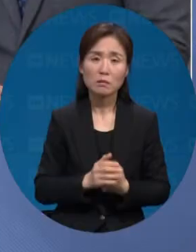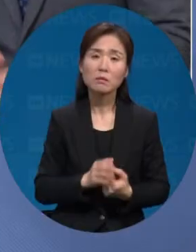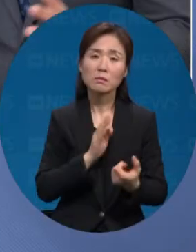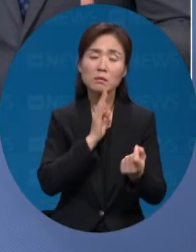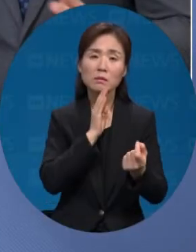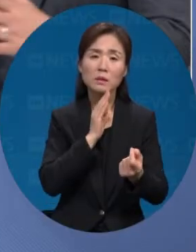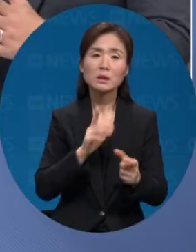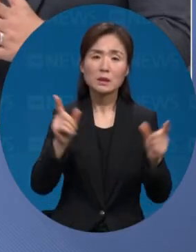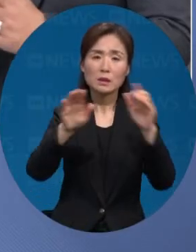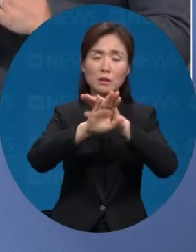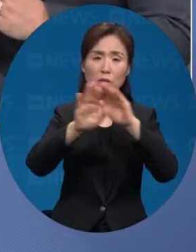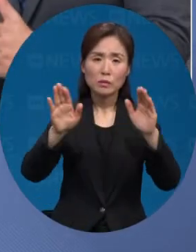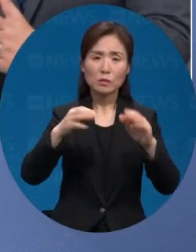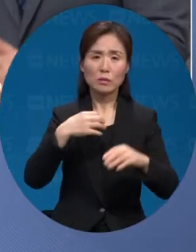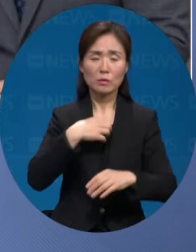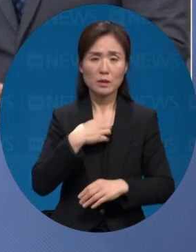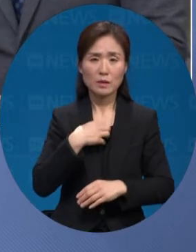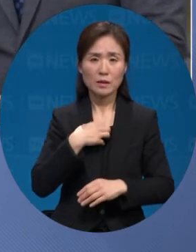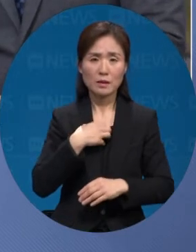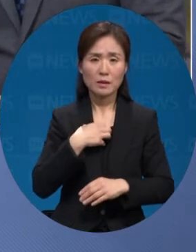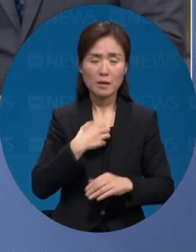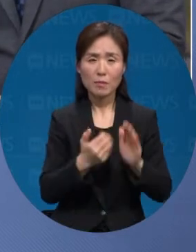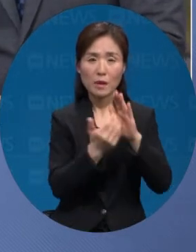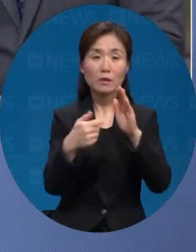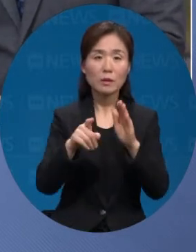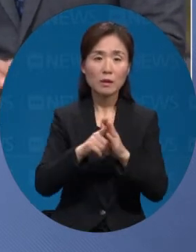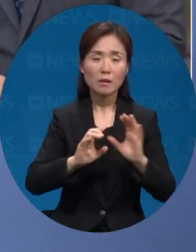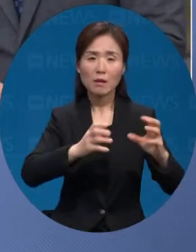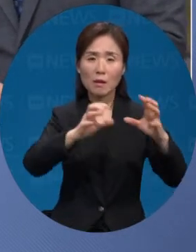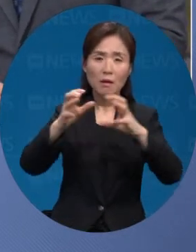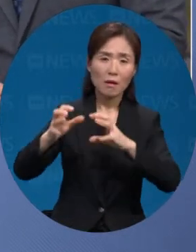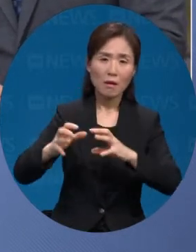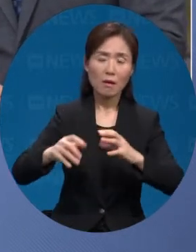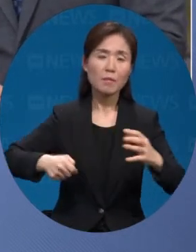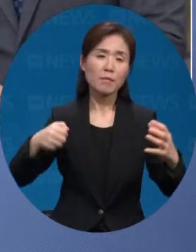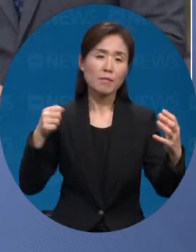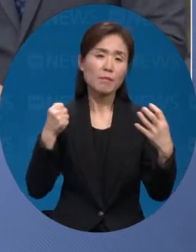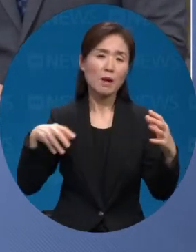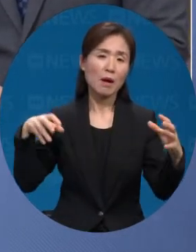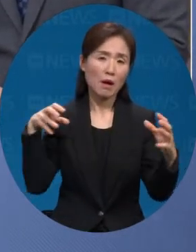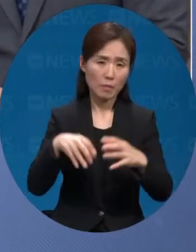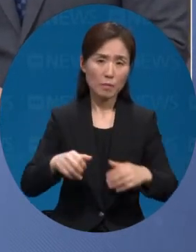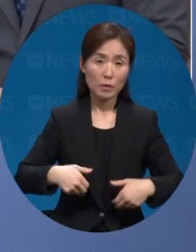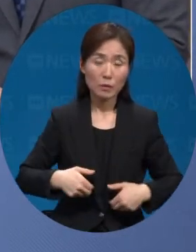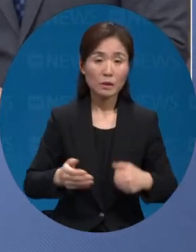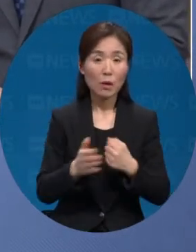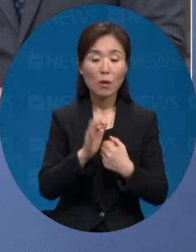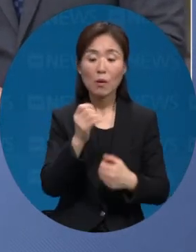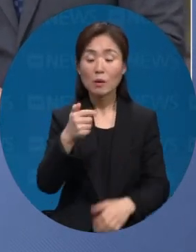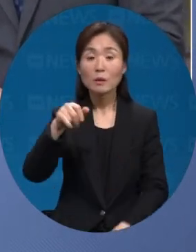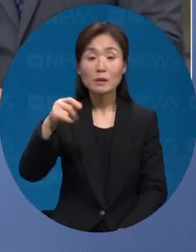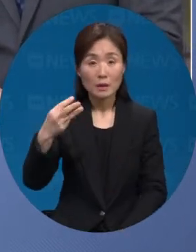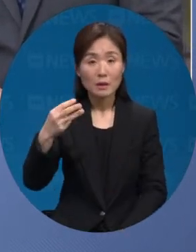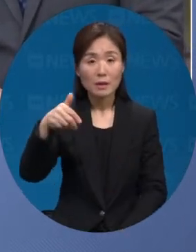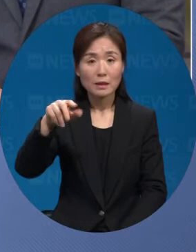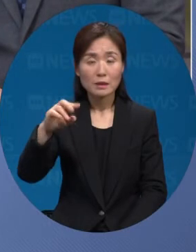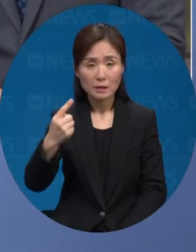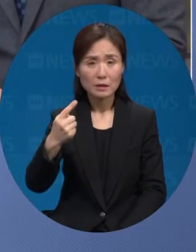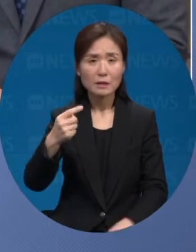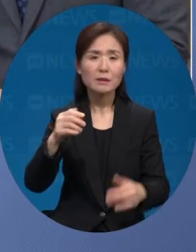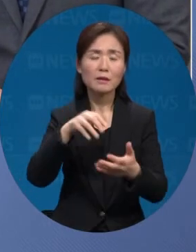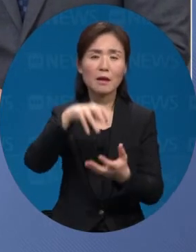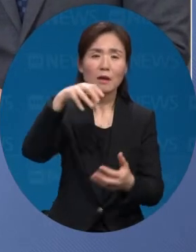막기 위해서는 세계 여러 나라들이 힘을 합쳐야 겠죠 그래서 온실가스 배출량을 함께 줄이자고 2015년에 약속한 것이